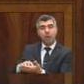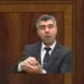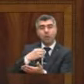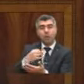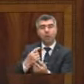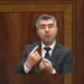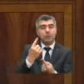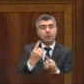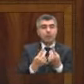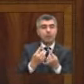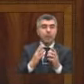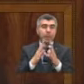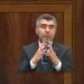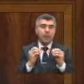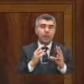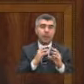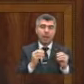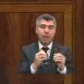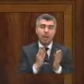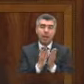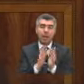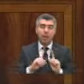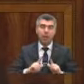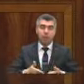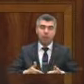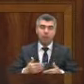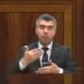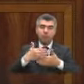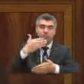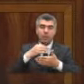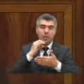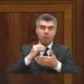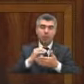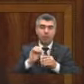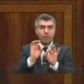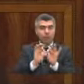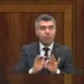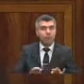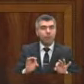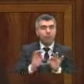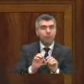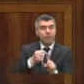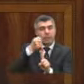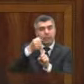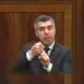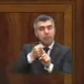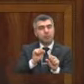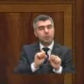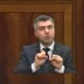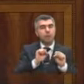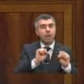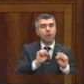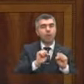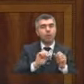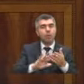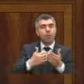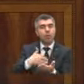أو الخصاص، وعلى مواصلة الجهود الهادفة إلى التصدي للهدر